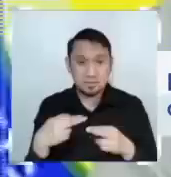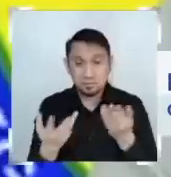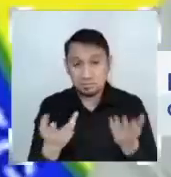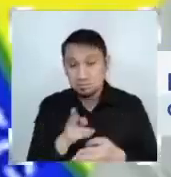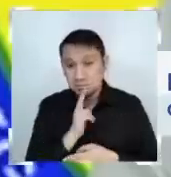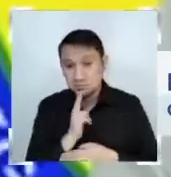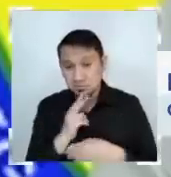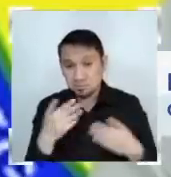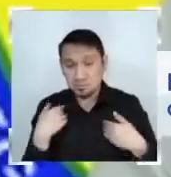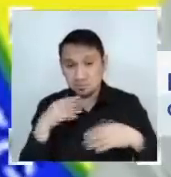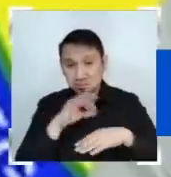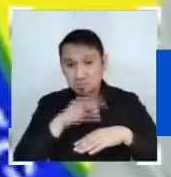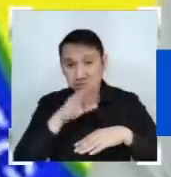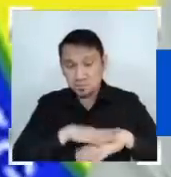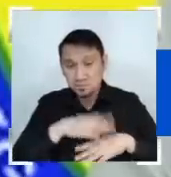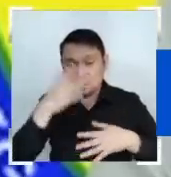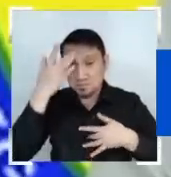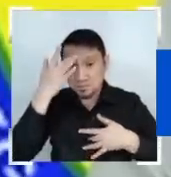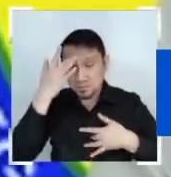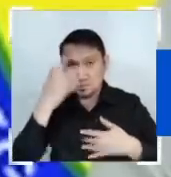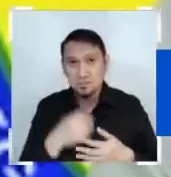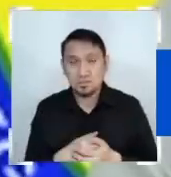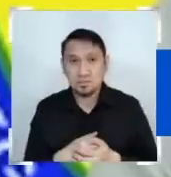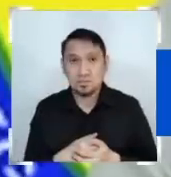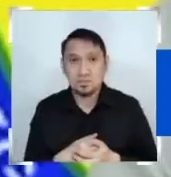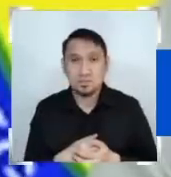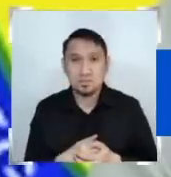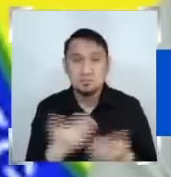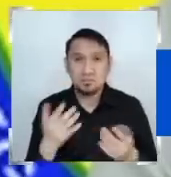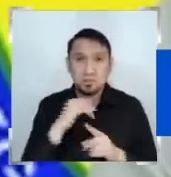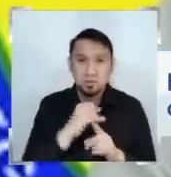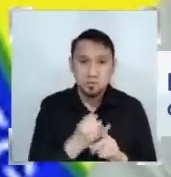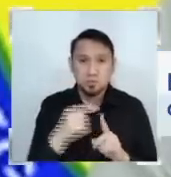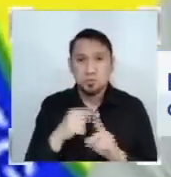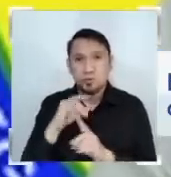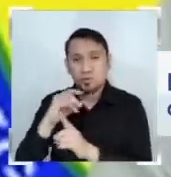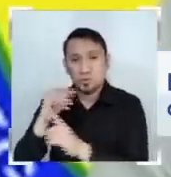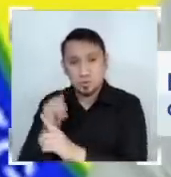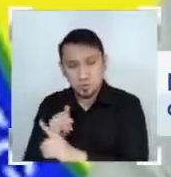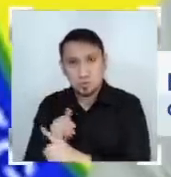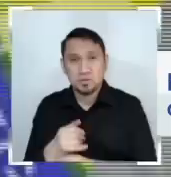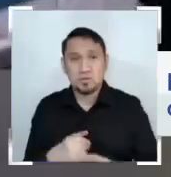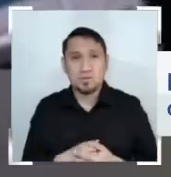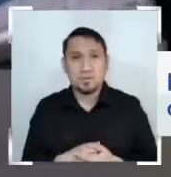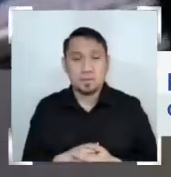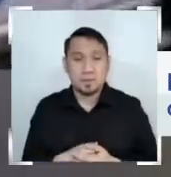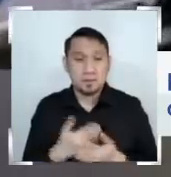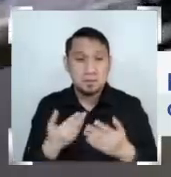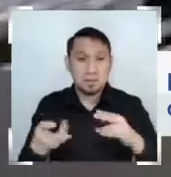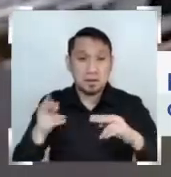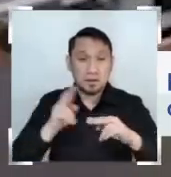Malaki ang pinagtaas. Supposed to be mga June, July pa itong makita namin ang pagtaas.